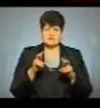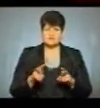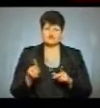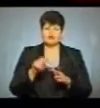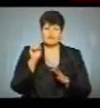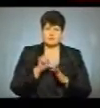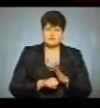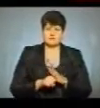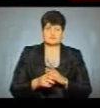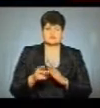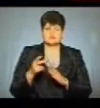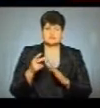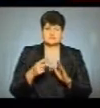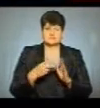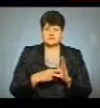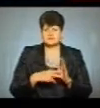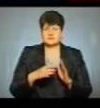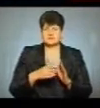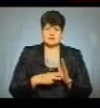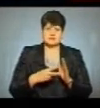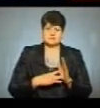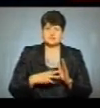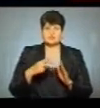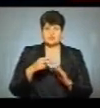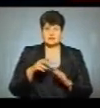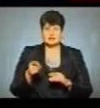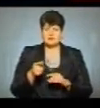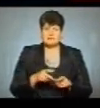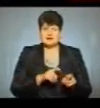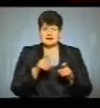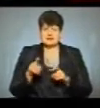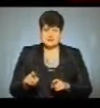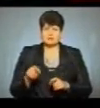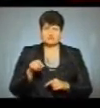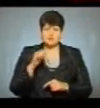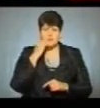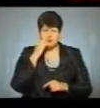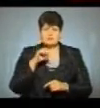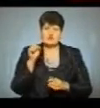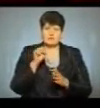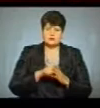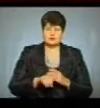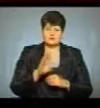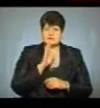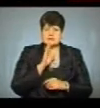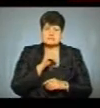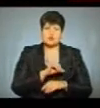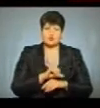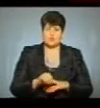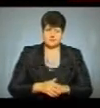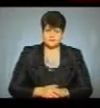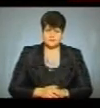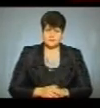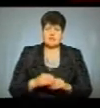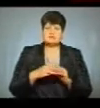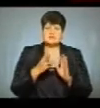вбивства 27-річної тернополянки перенесли на 19 листопада, оскільки бабуся вбитої за кордоном.